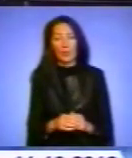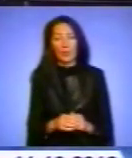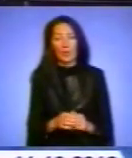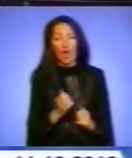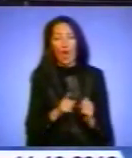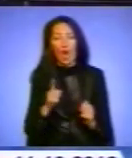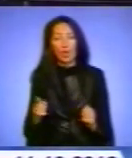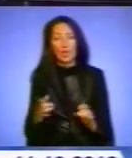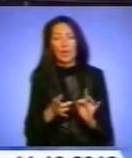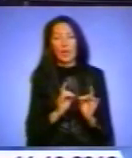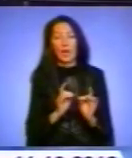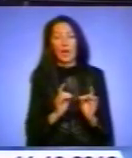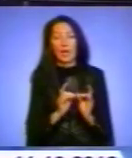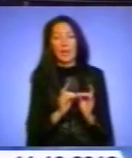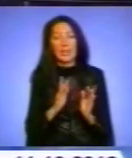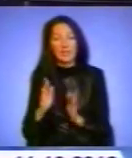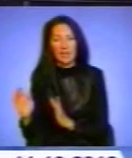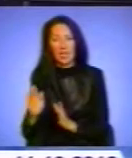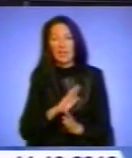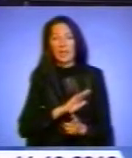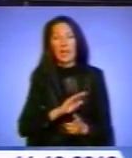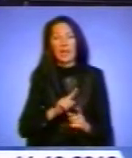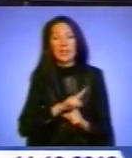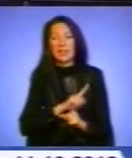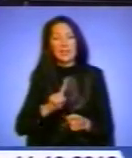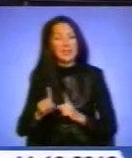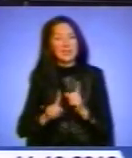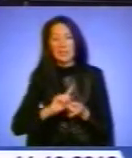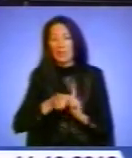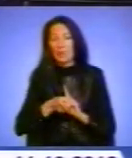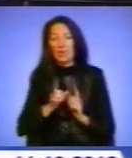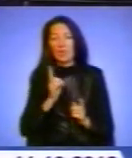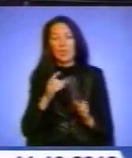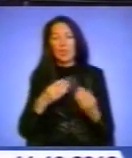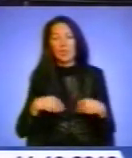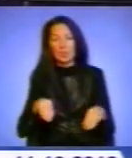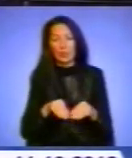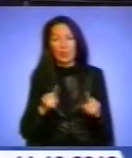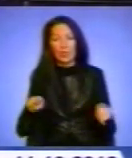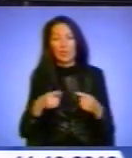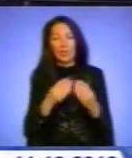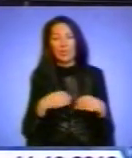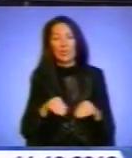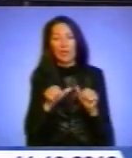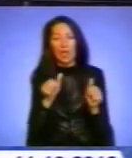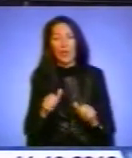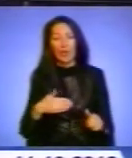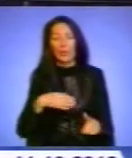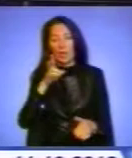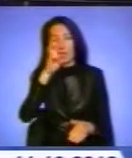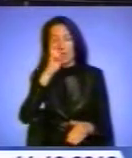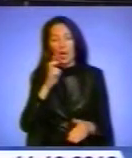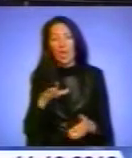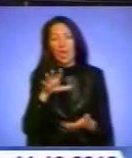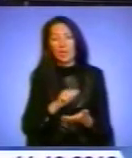Жоден інтернат не замінить дитині сім'ю. За створенням сімейних форм виховання «Наш край» традиційно посідає почесні місця в